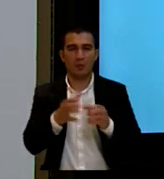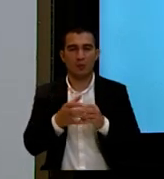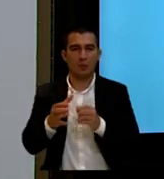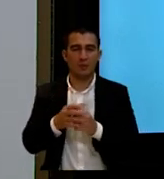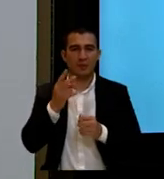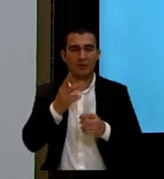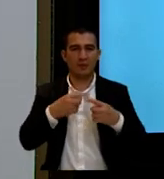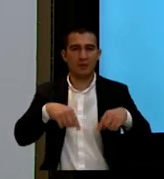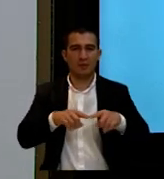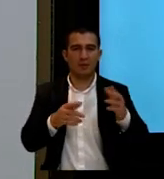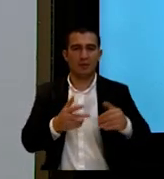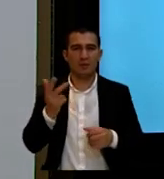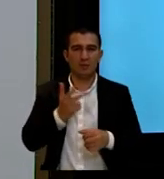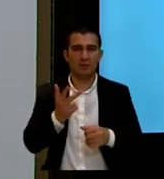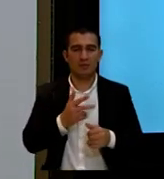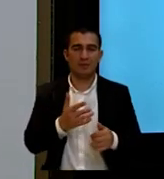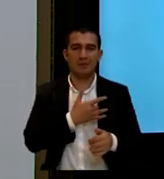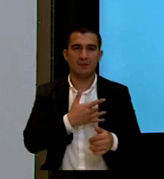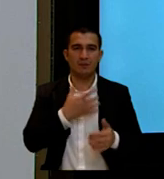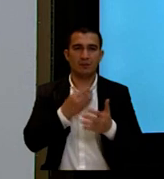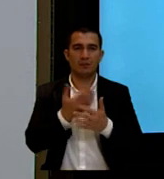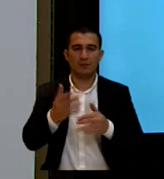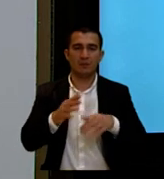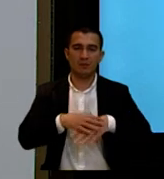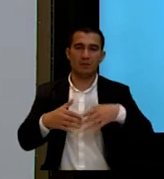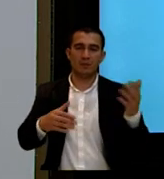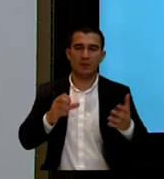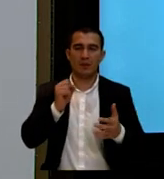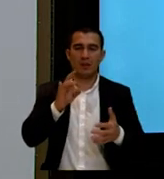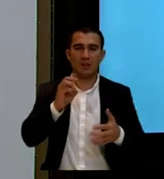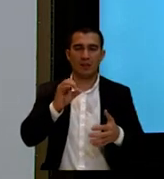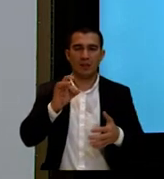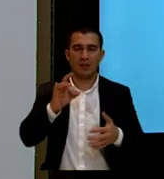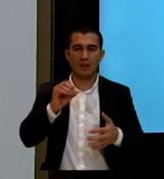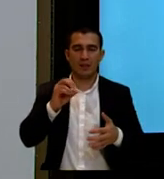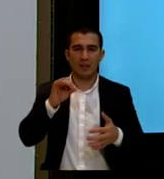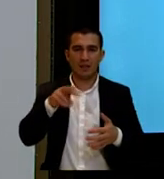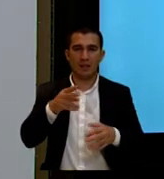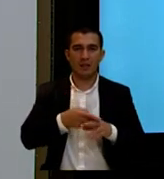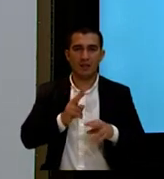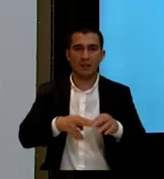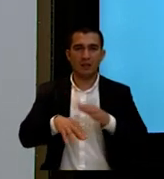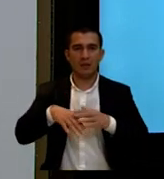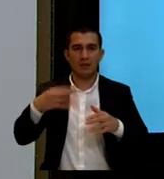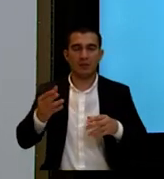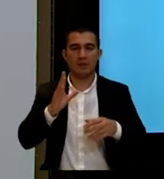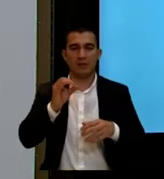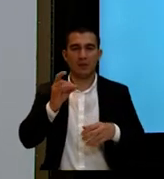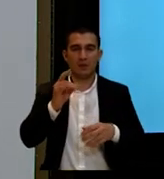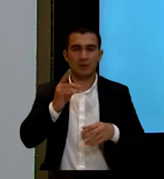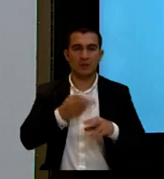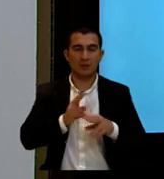bo'lishi. Va uchinchisi yurakning chap arterial va o'ng venos bo'laklarga